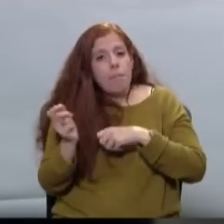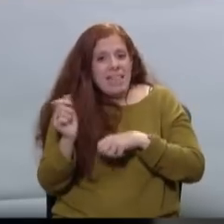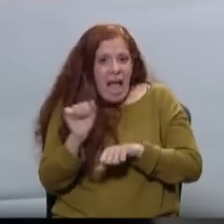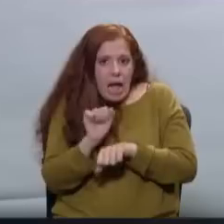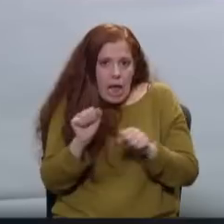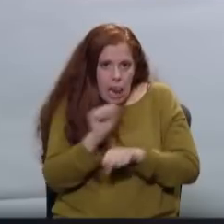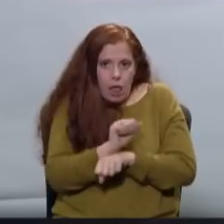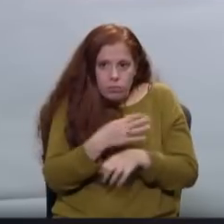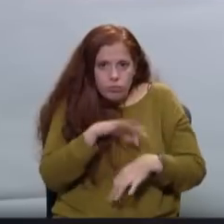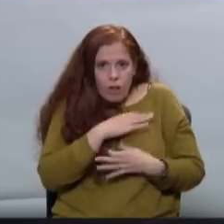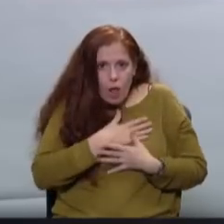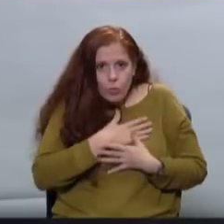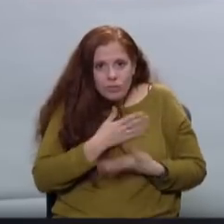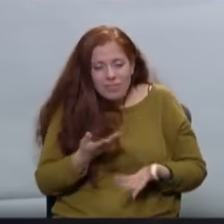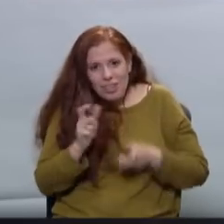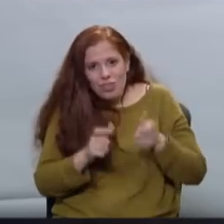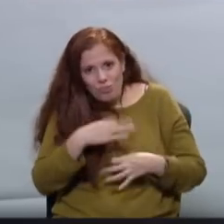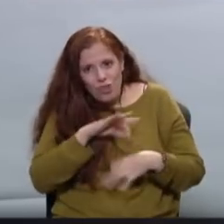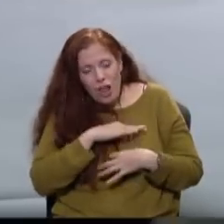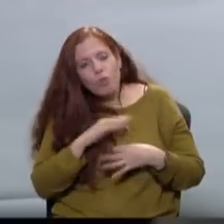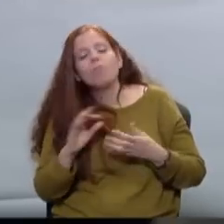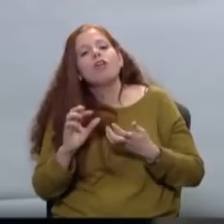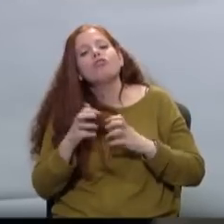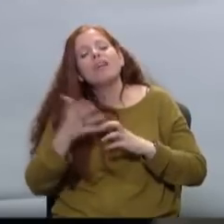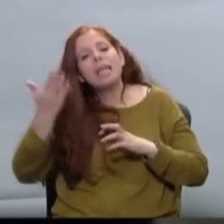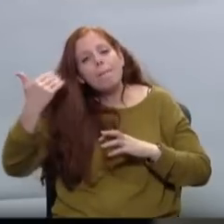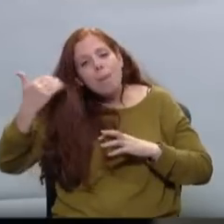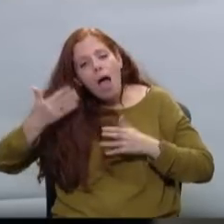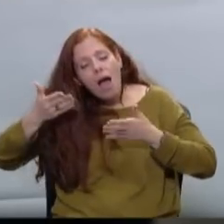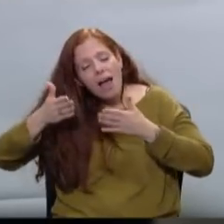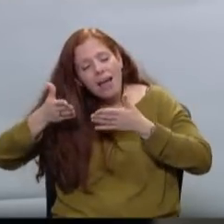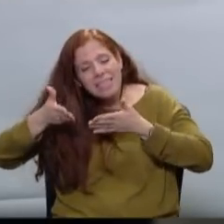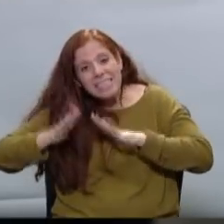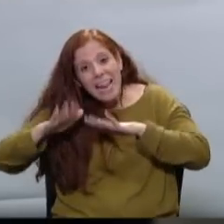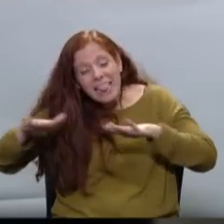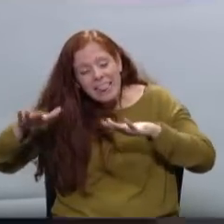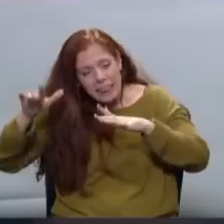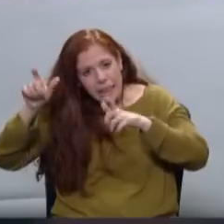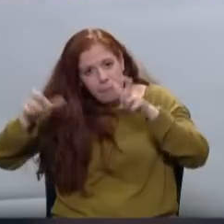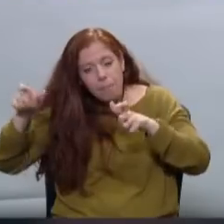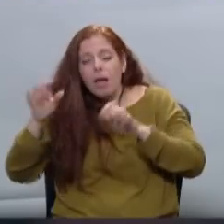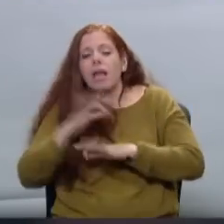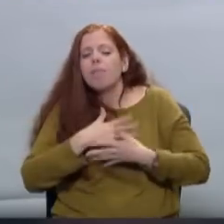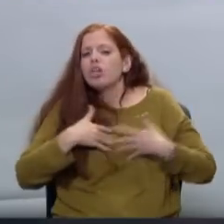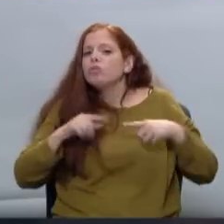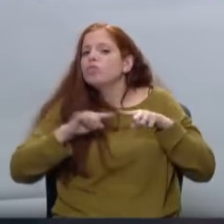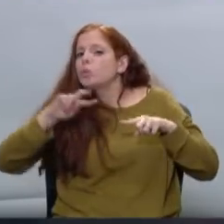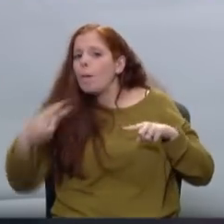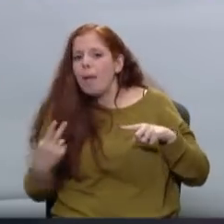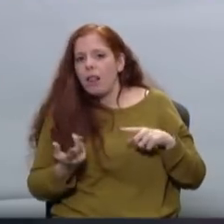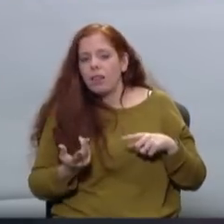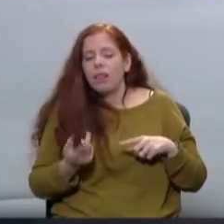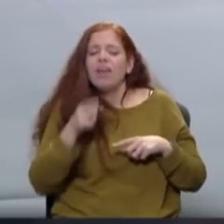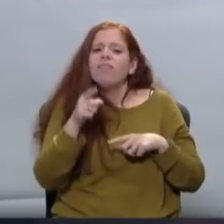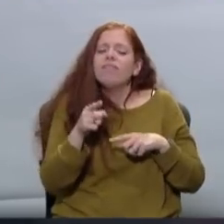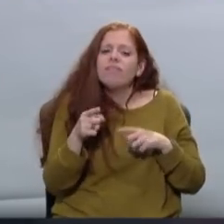שלנו, הם אנשים שלנו, כן, מהשבטים הילידים. Okay. אנחנו עדיין מרגישים לגמרי סוג ב' כאן, והצינור הזה הוא בעצם רק איזה סוג